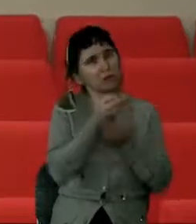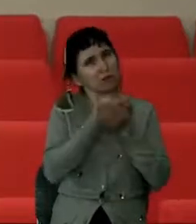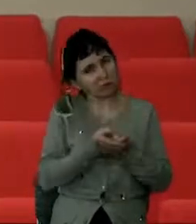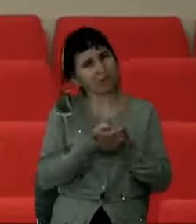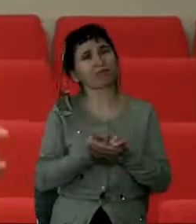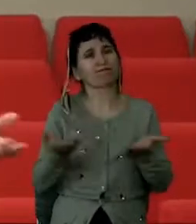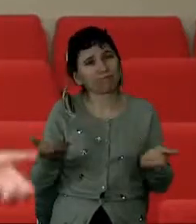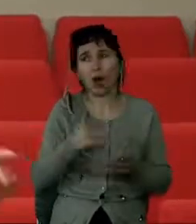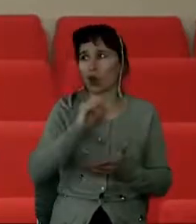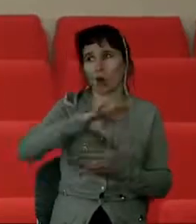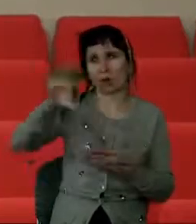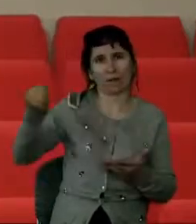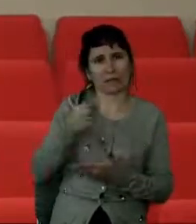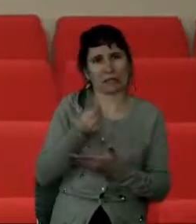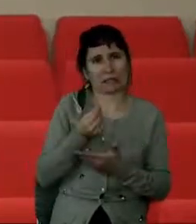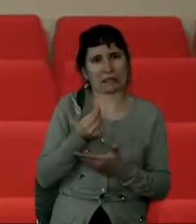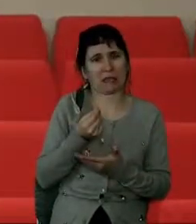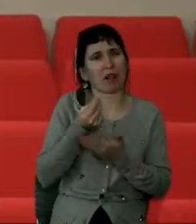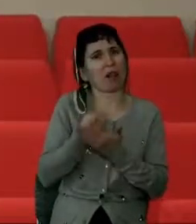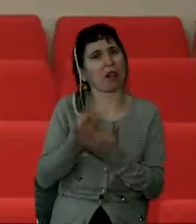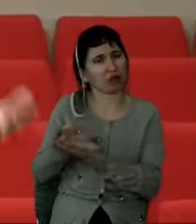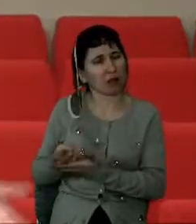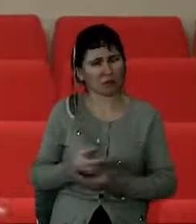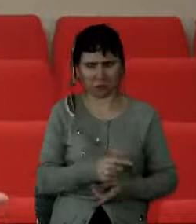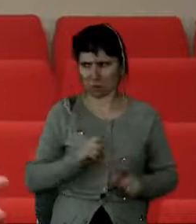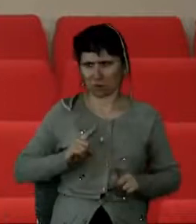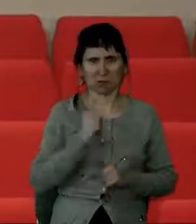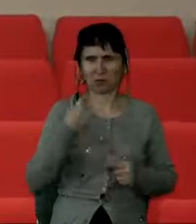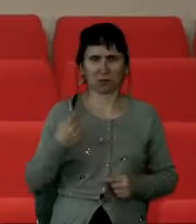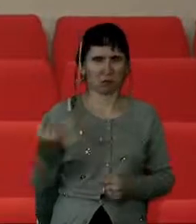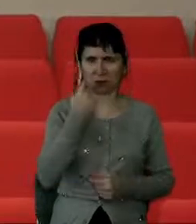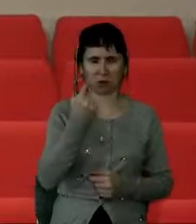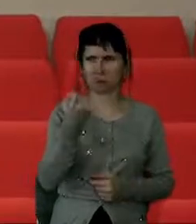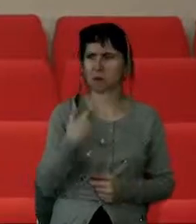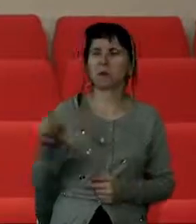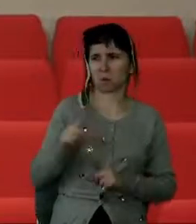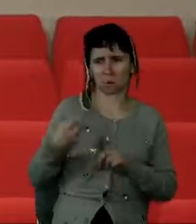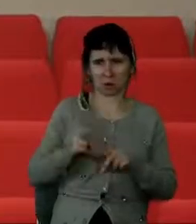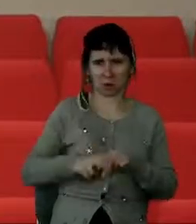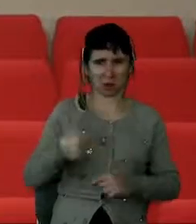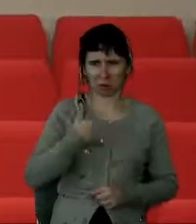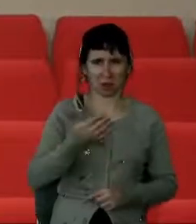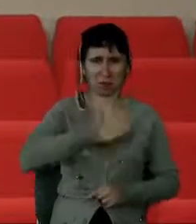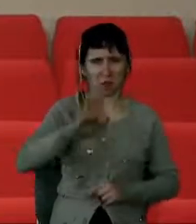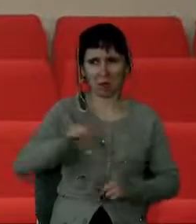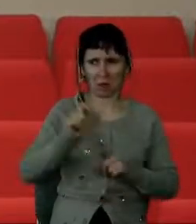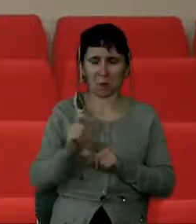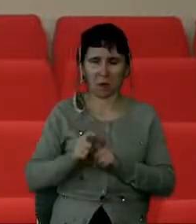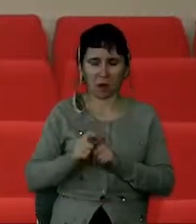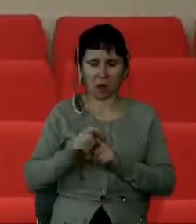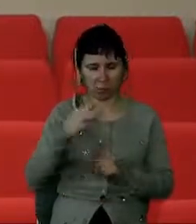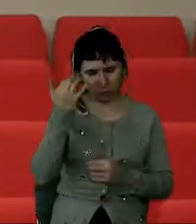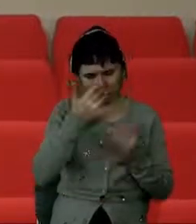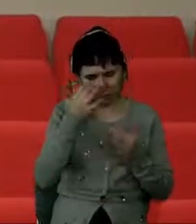вона також, ця жіночка, навчилася цій ігрі, за що радіти. Так само і стосовно